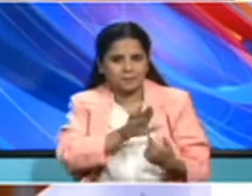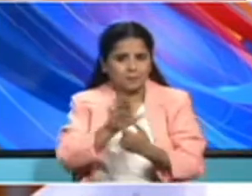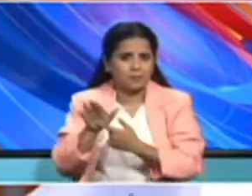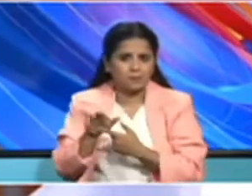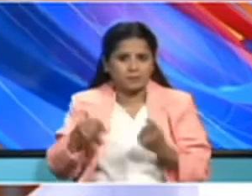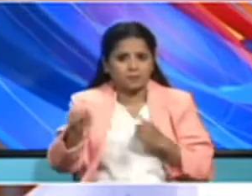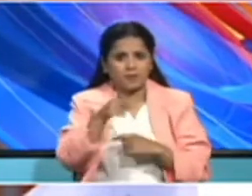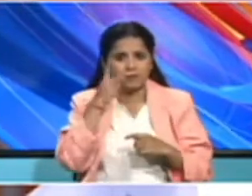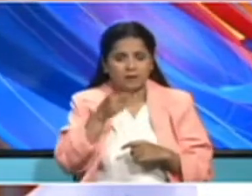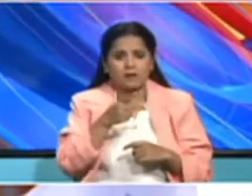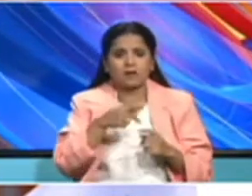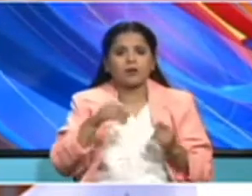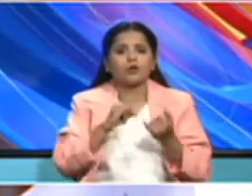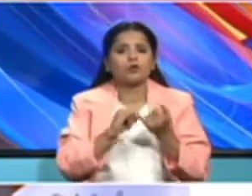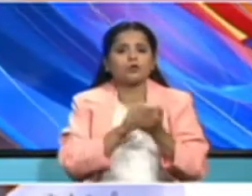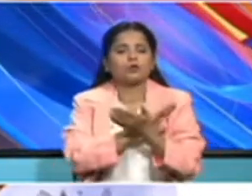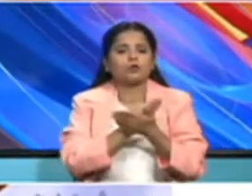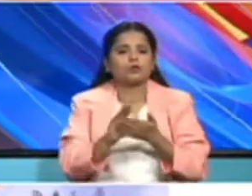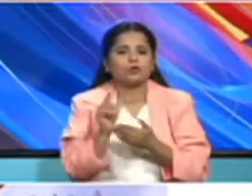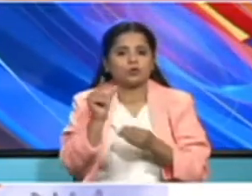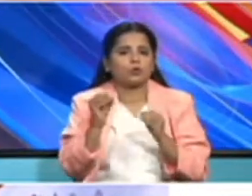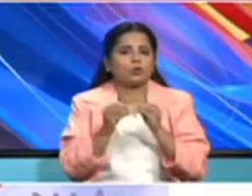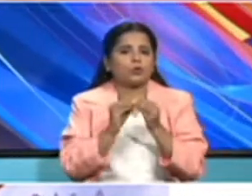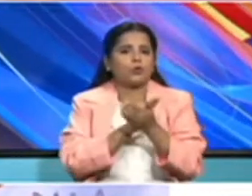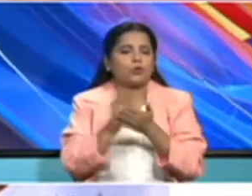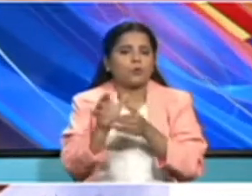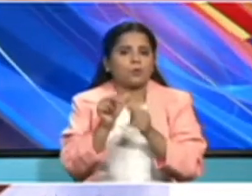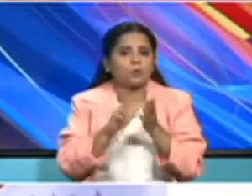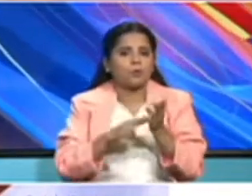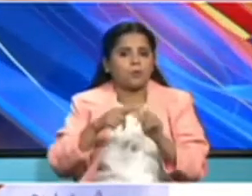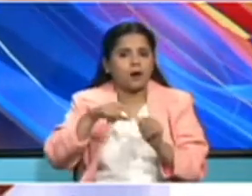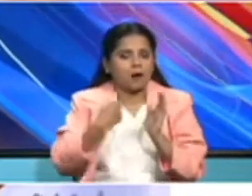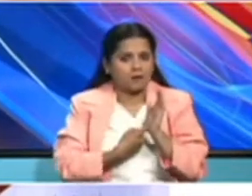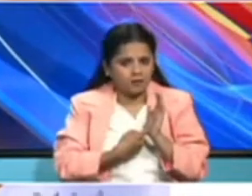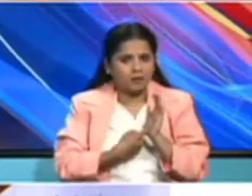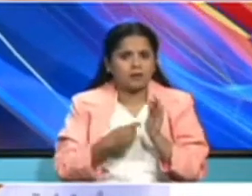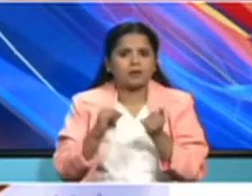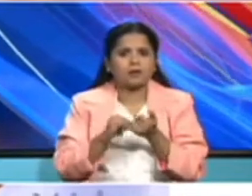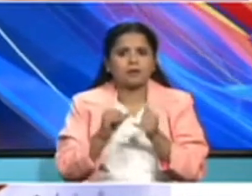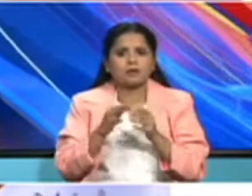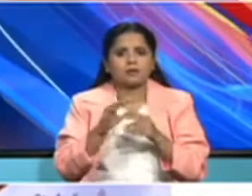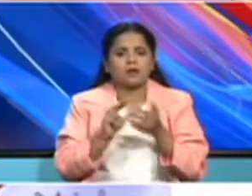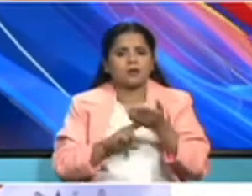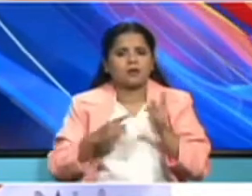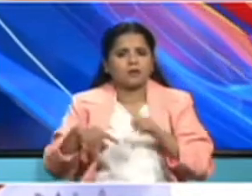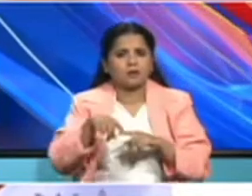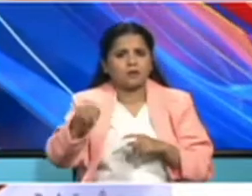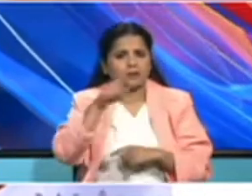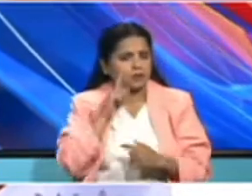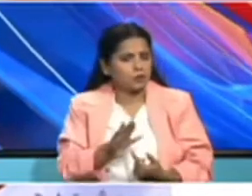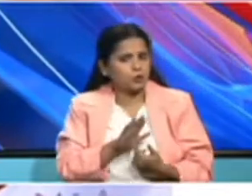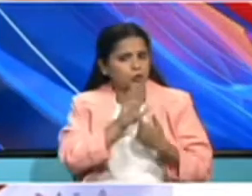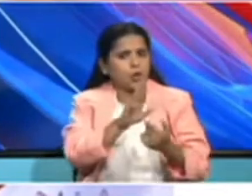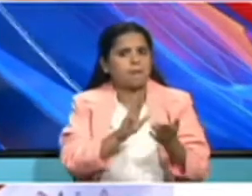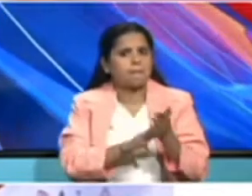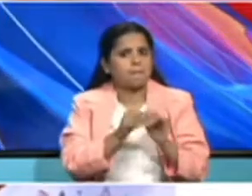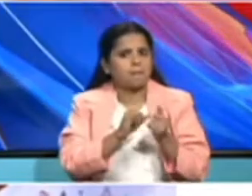प्रदर्शित करता शुभांकर सावज भारत के युवाओं के मिजाज को दिखाता है,